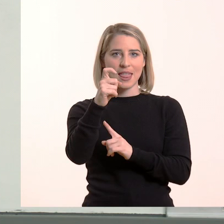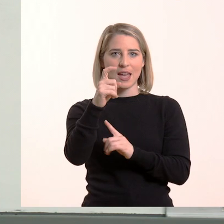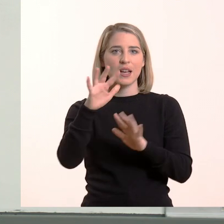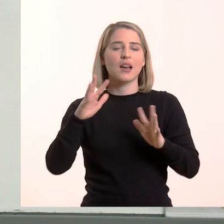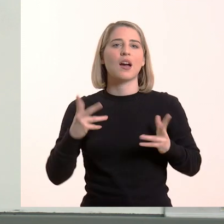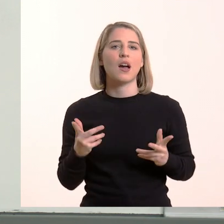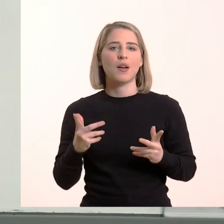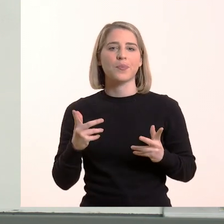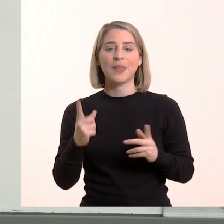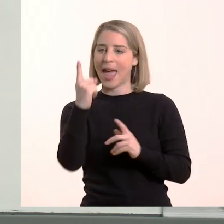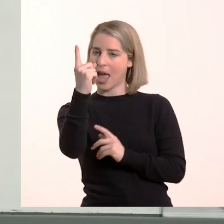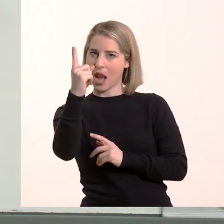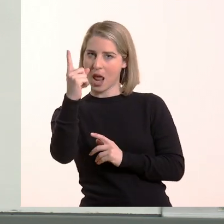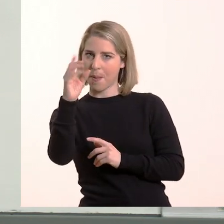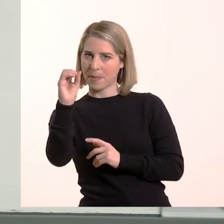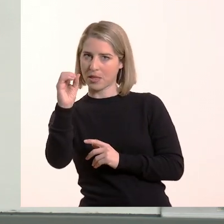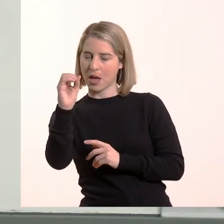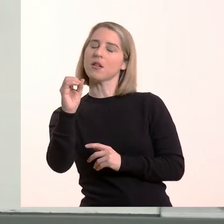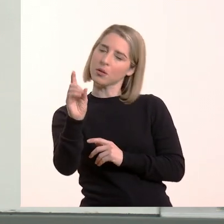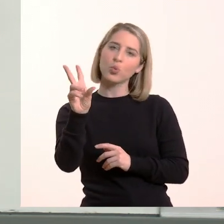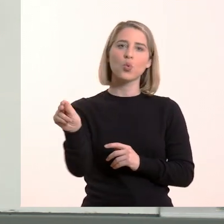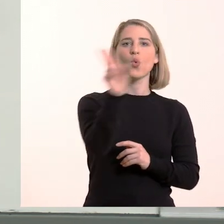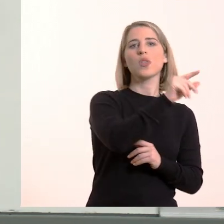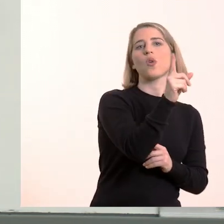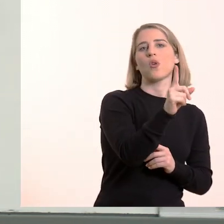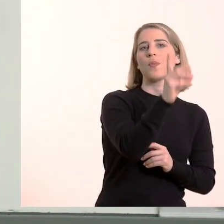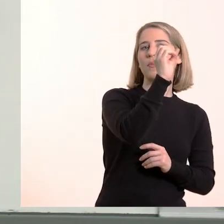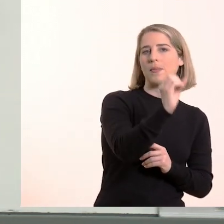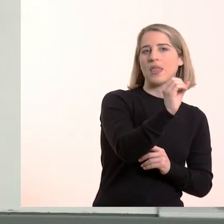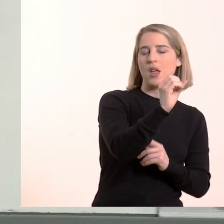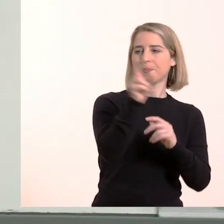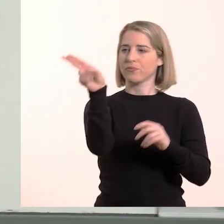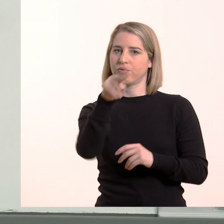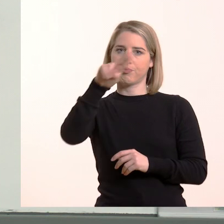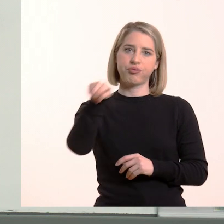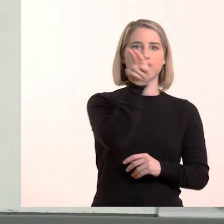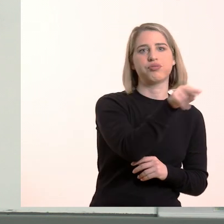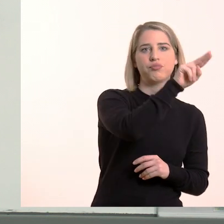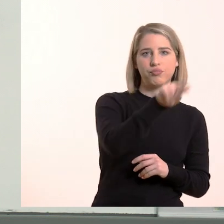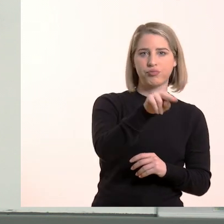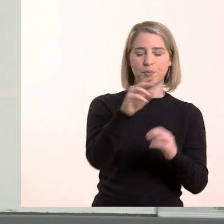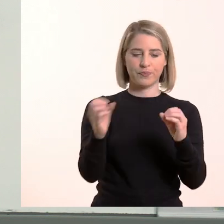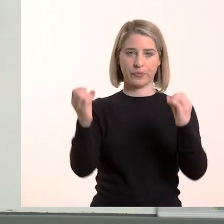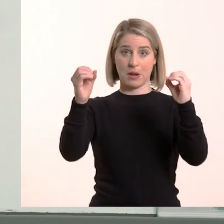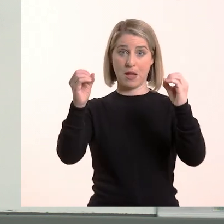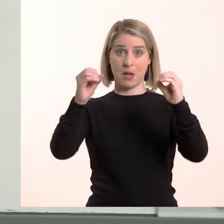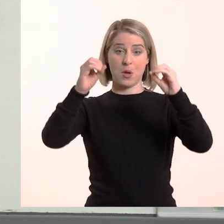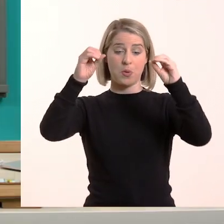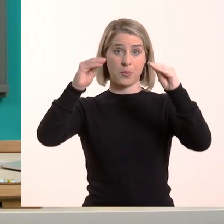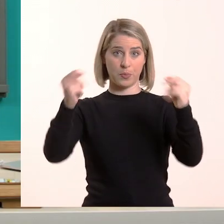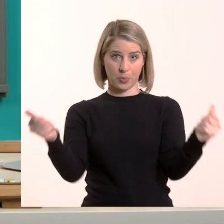από εδώ. Άρα ένα θα σβήσω και από εδώ. 1-1. 1